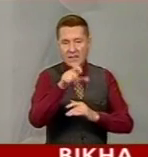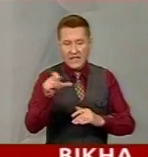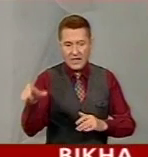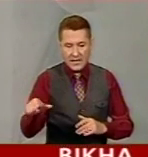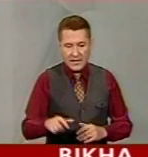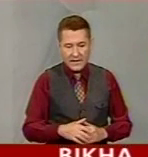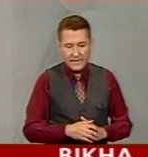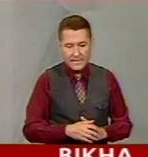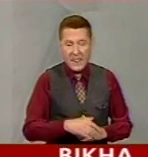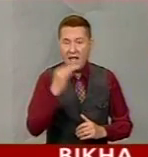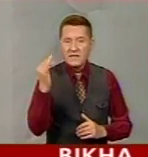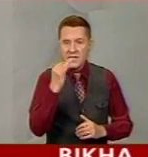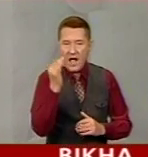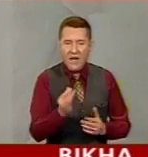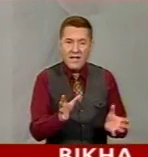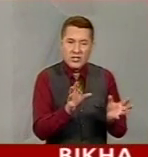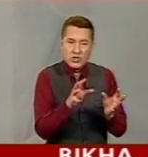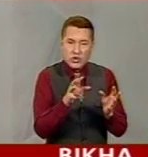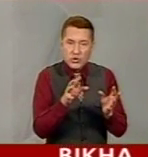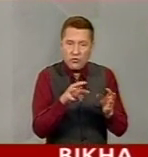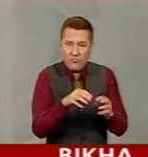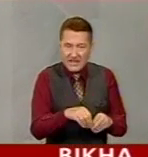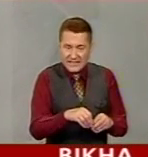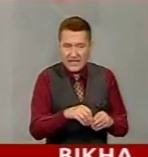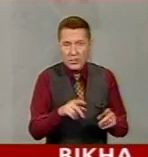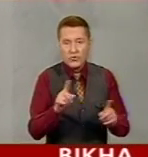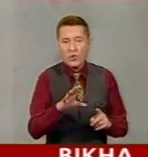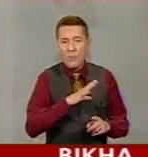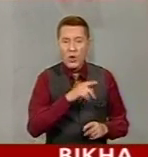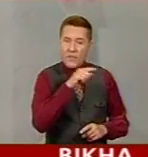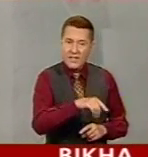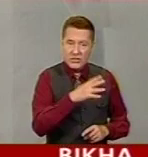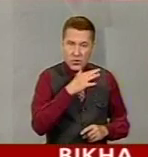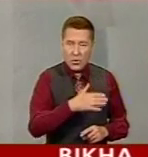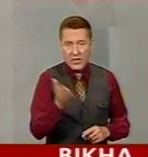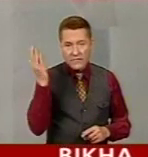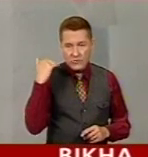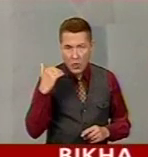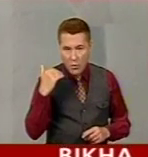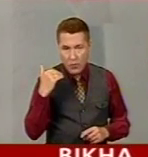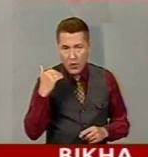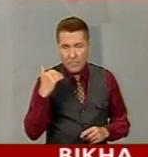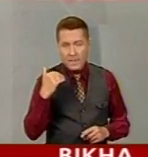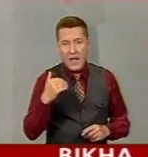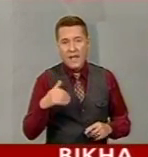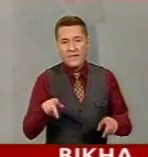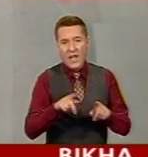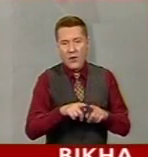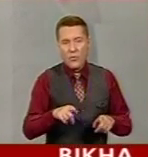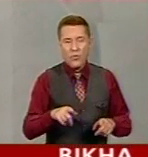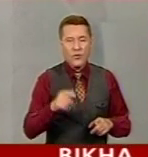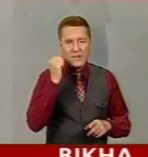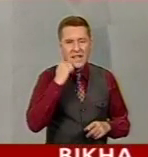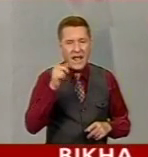Цікаво, наприклад, сумістити там тисячолітнє, те, що було тисячу років тому, таку дуже автентичну, таку візантійську,